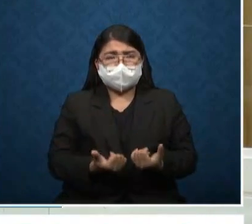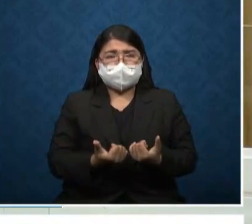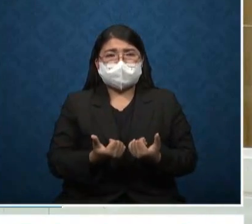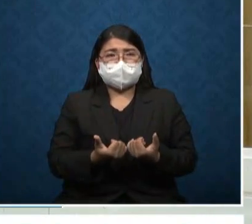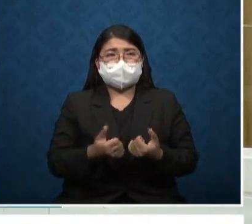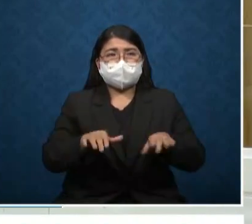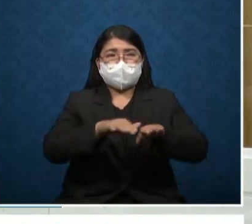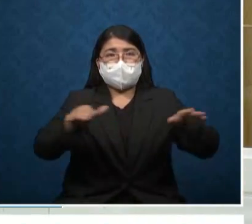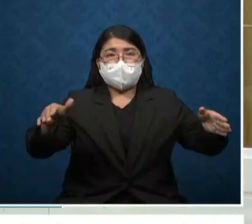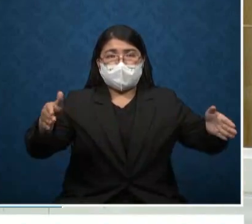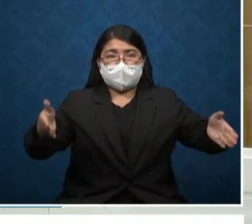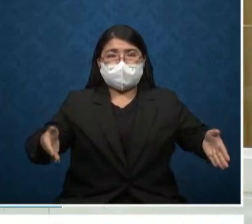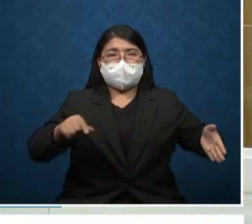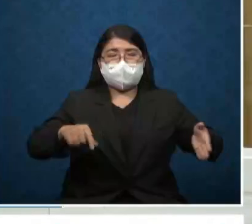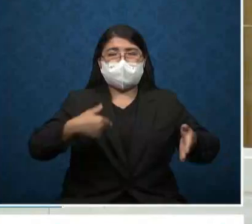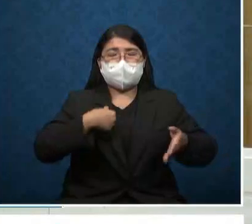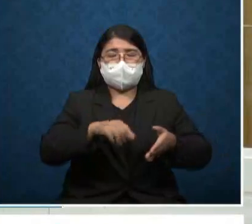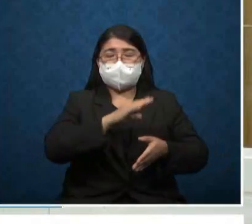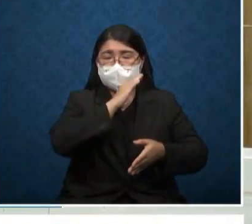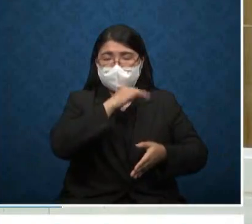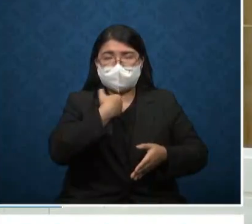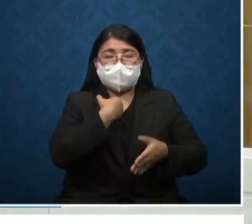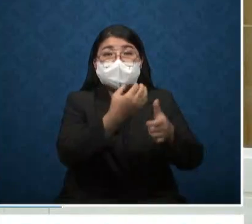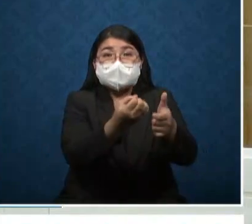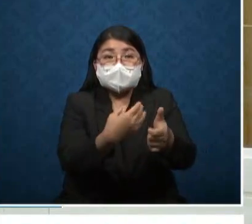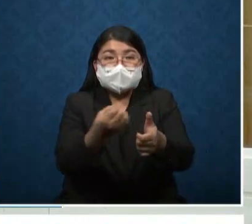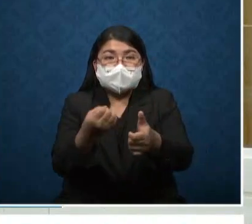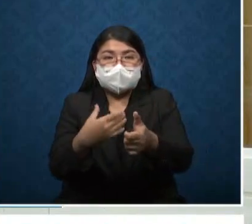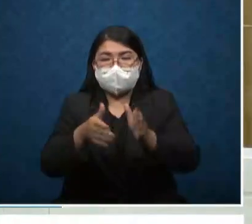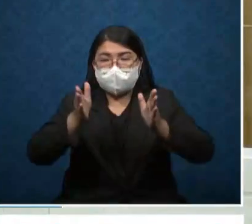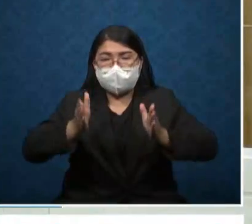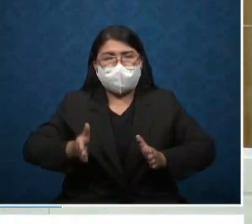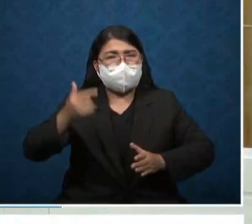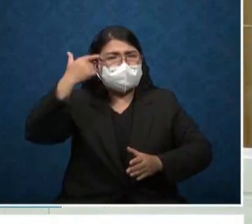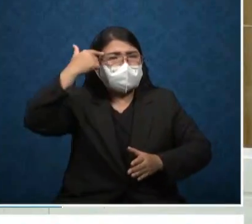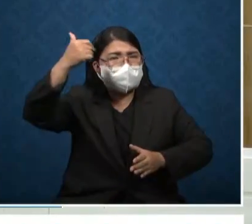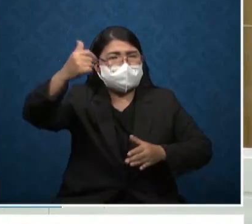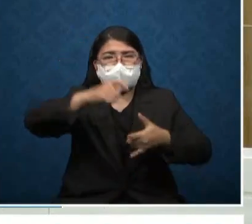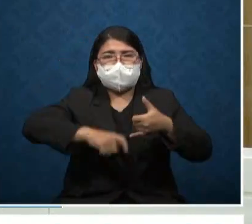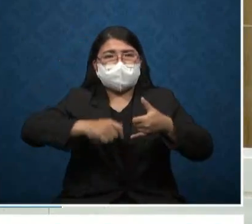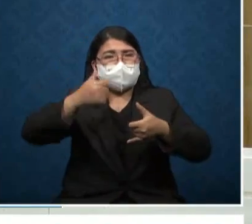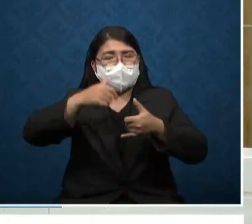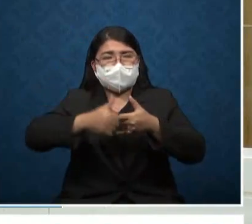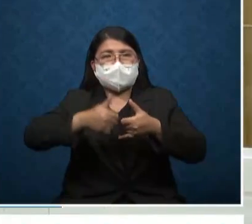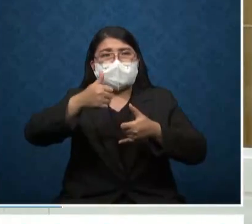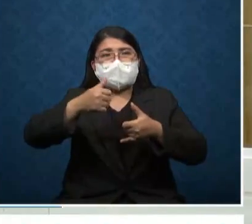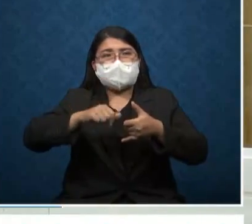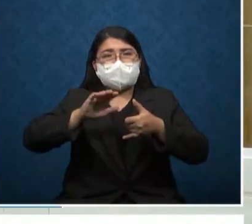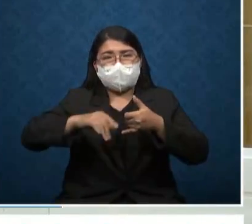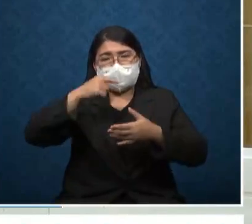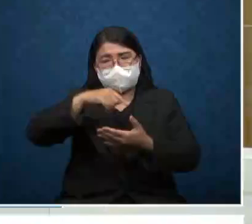เวธีเอาข้อเสนอแนะที่เป็นที่มีความสามารถพิเศษของประเทศนี้ขึ้มาวางบน